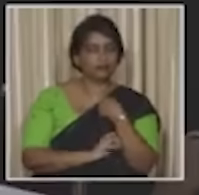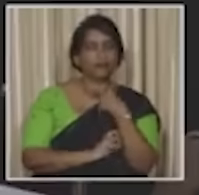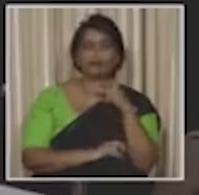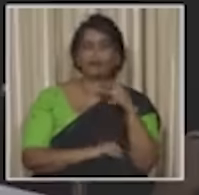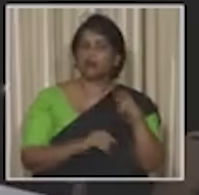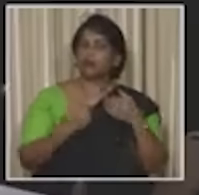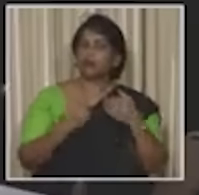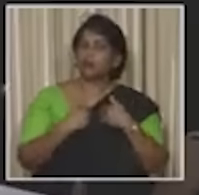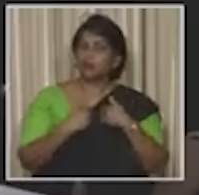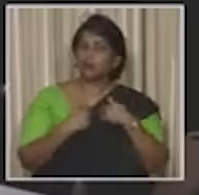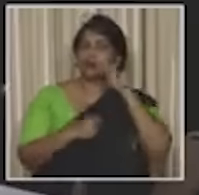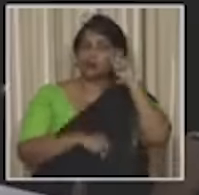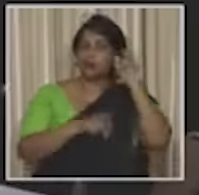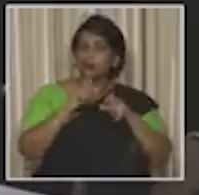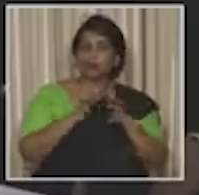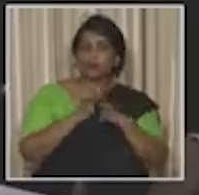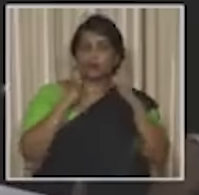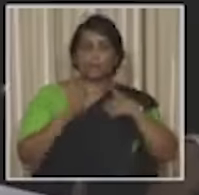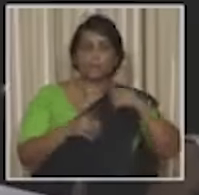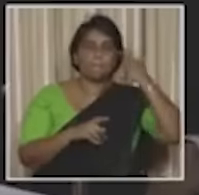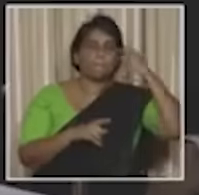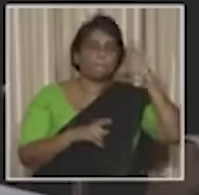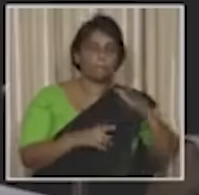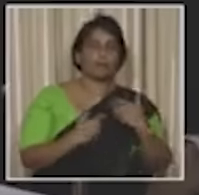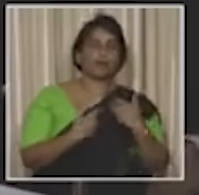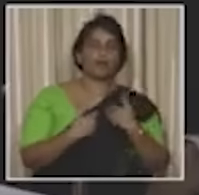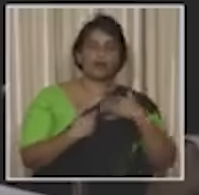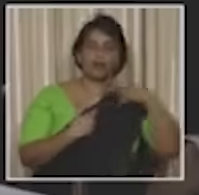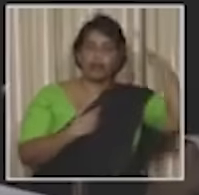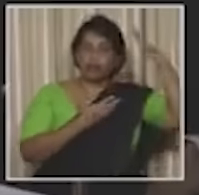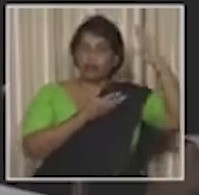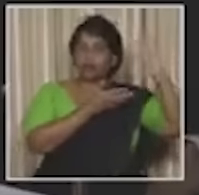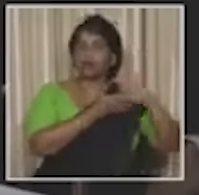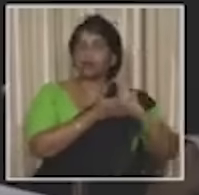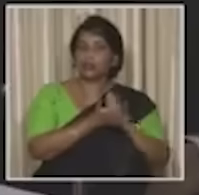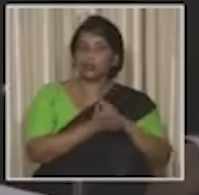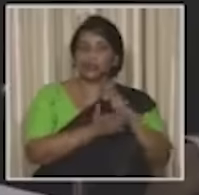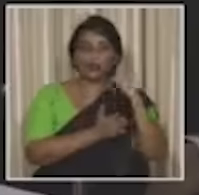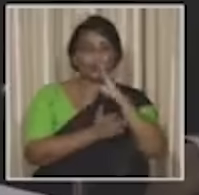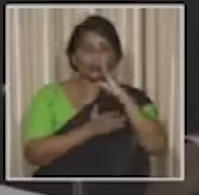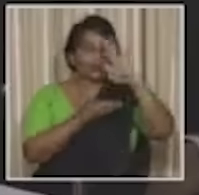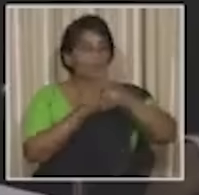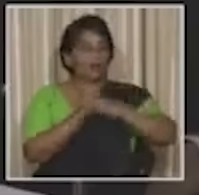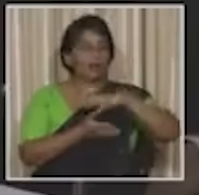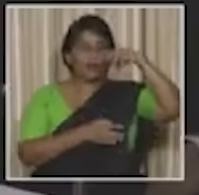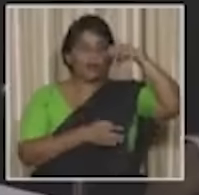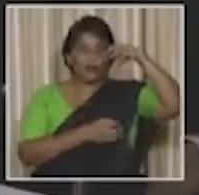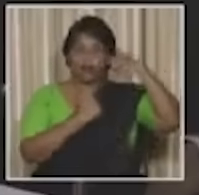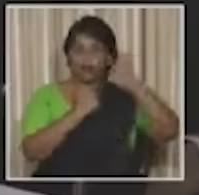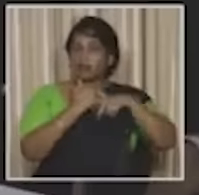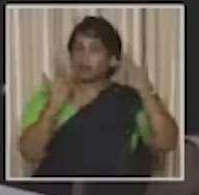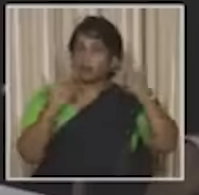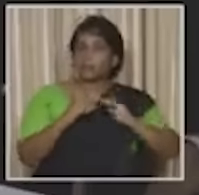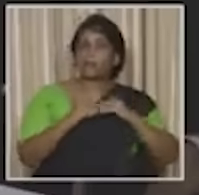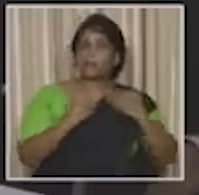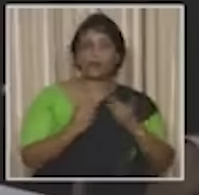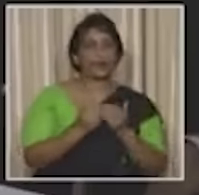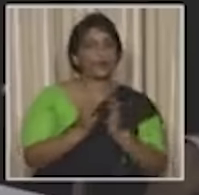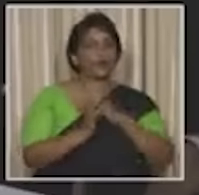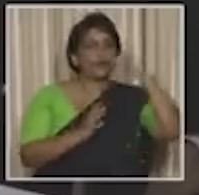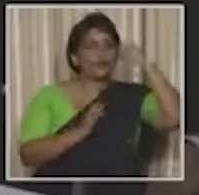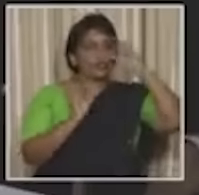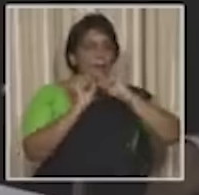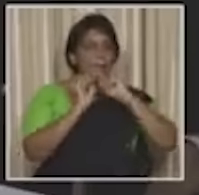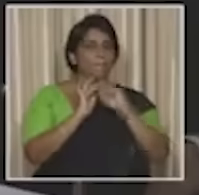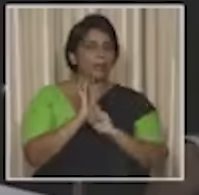එතකොට දැන් අපේ රටේ පුරවැසියන්ගේ විශාල බලාපොරොත්තුවක් තිබෙනවා. සූර්ය බලයෙන් සුලන් බලයෙන් විදුලිය නිෂ්පාදනය කරාට පස්සේ තමන්ගේ විදුලි බිල්